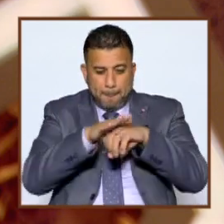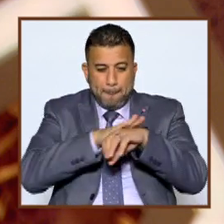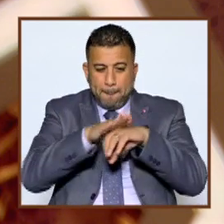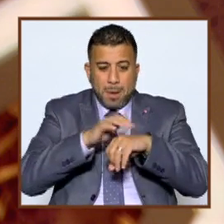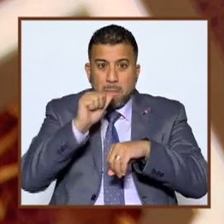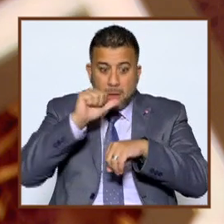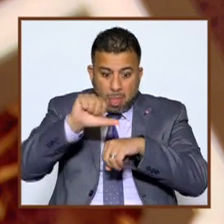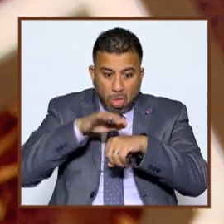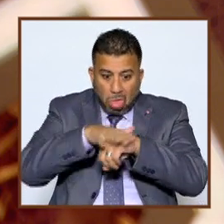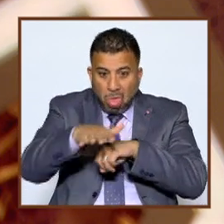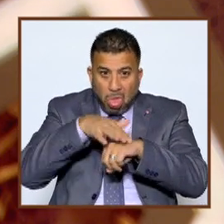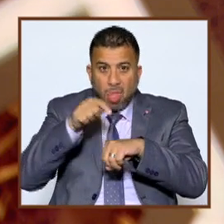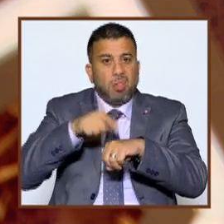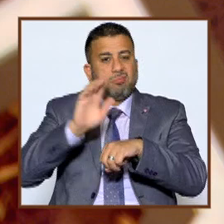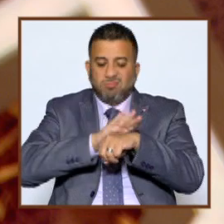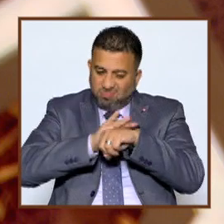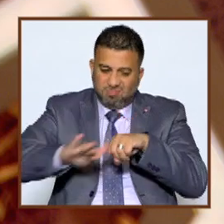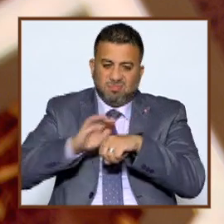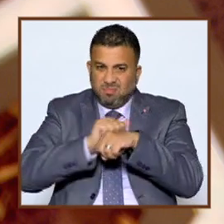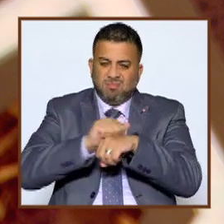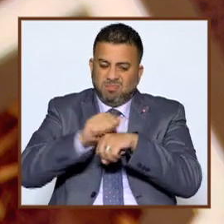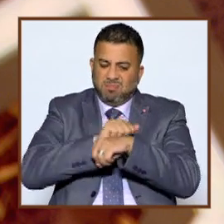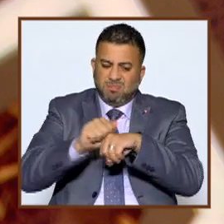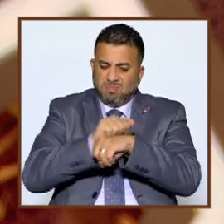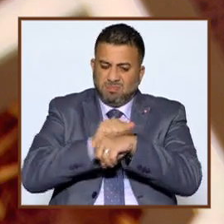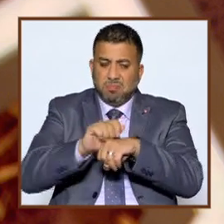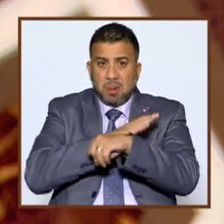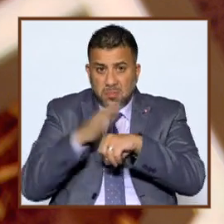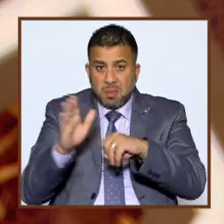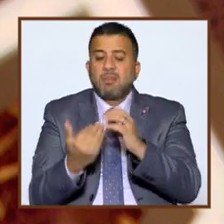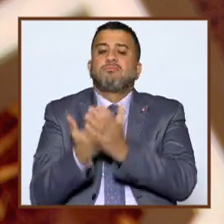أما إذا كانت هذه المراهم تتشربها البشرة